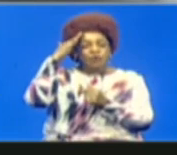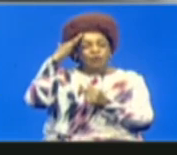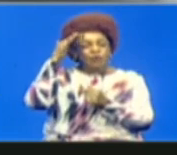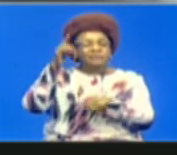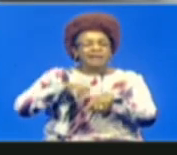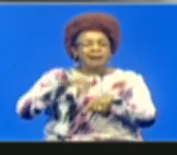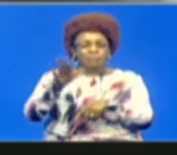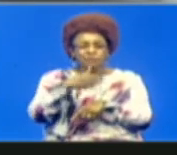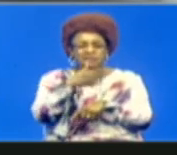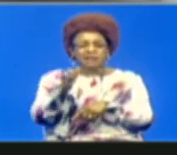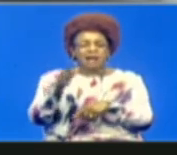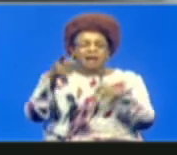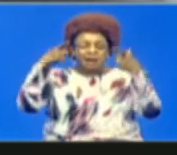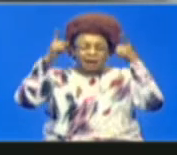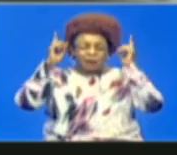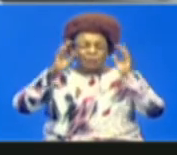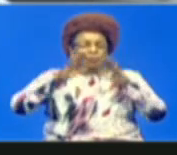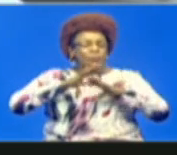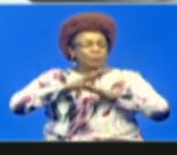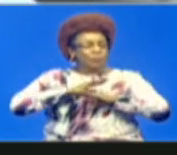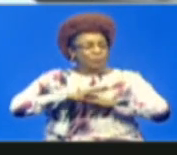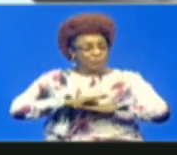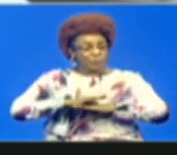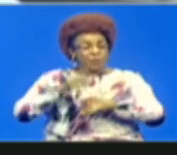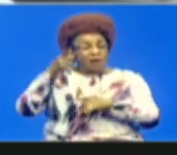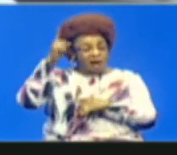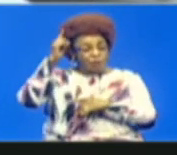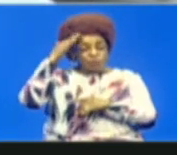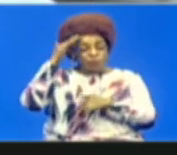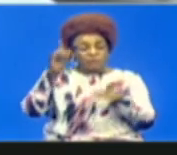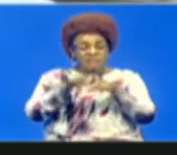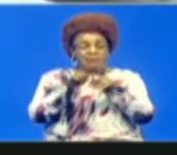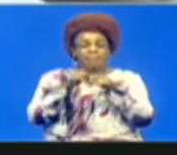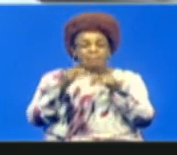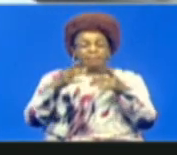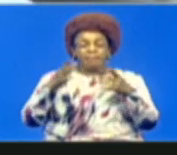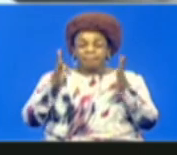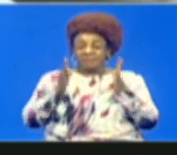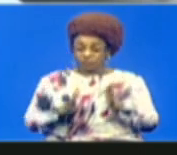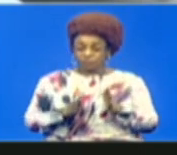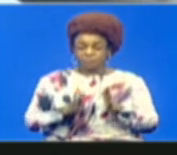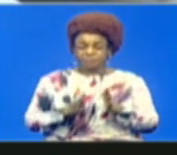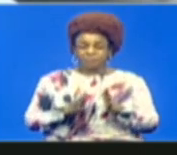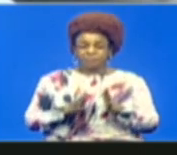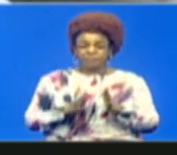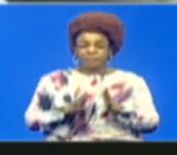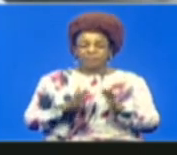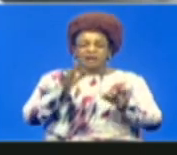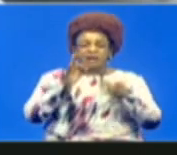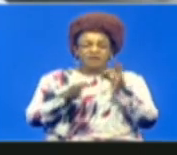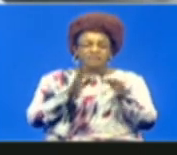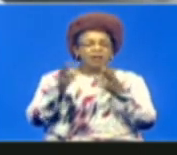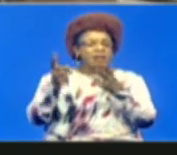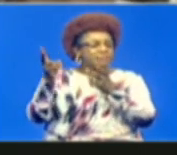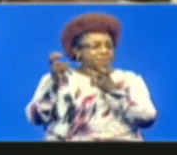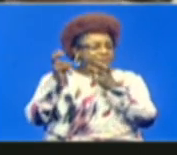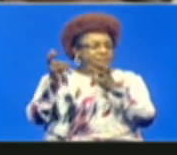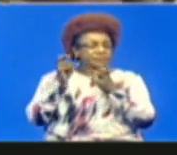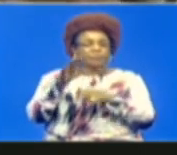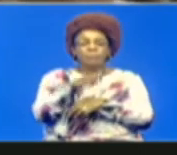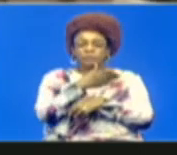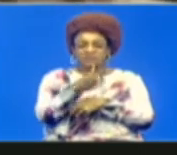kabisa. Na ng'ombe ni kama binadamu. Saa zingine anataka tulia tu vizuri. Sasa hiyo ng'ombe ikiwa na muziki